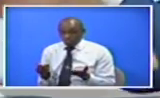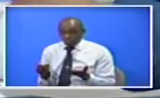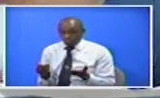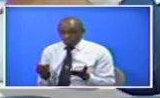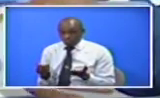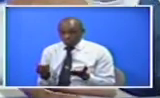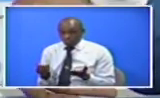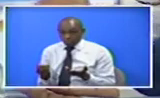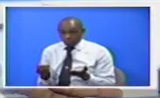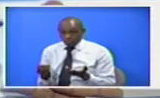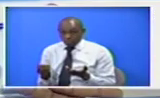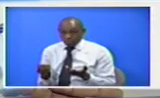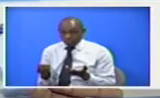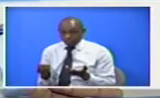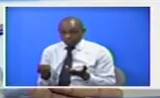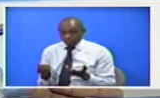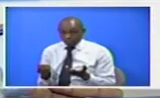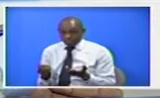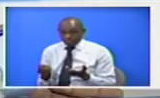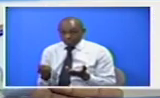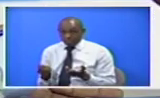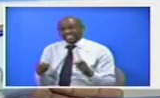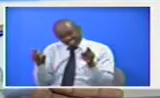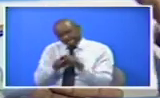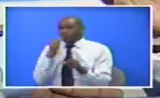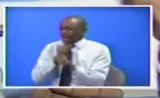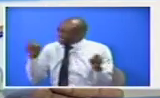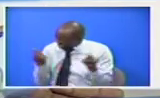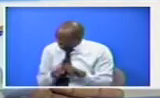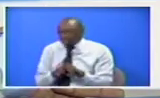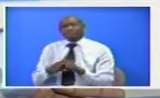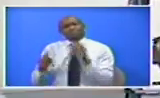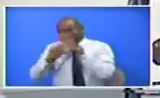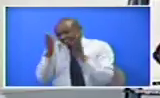mawaziri kawaida wanafanya kazi zao zitakuwa zile zile za mawaziri. Kazi ni ile ile, hakuna